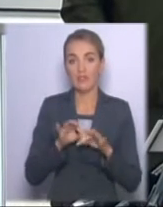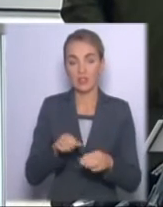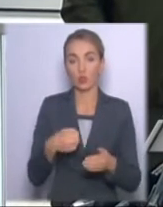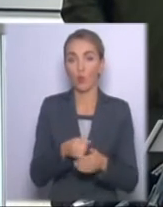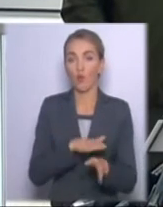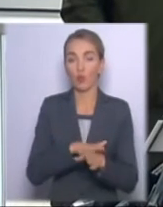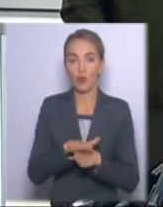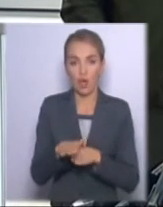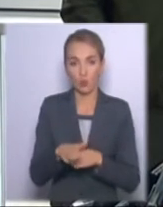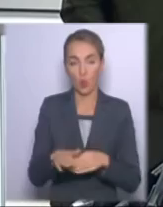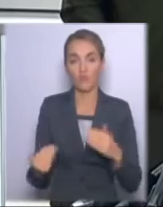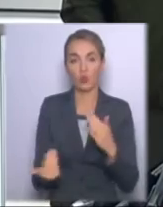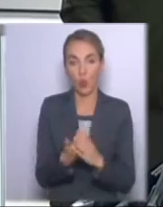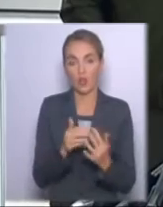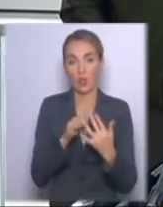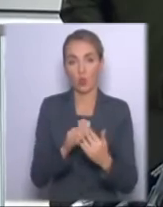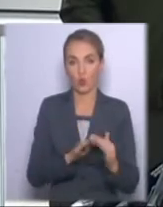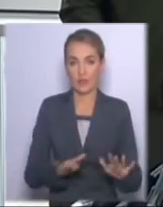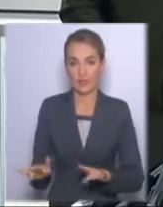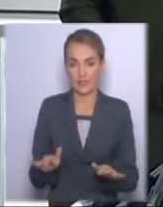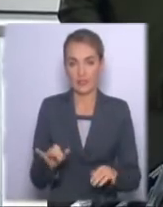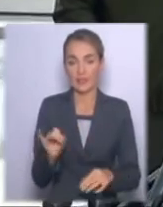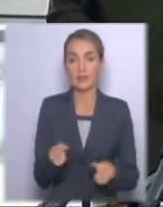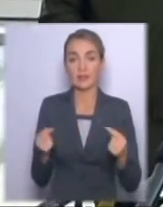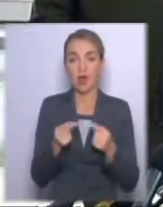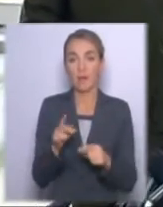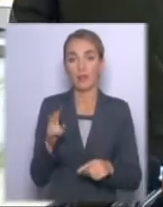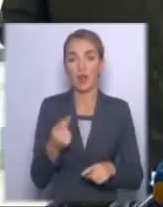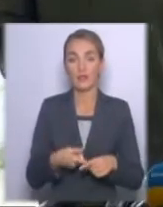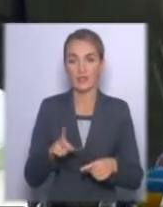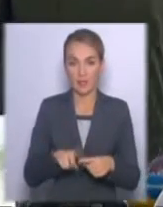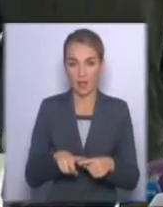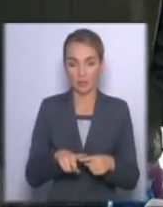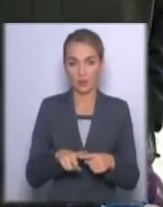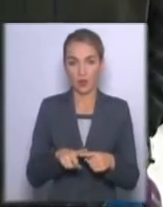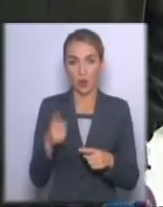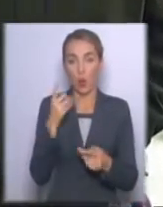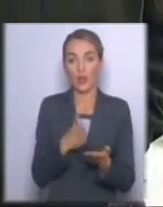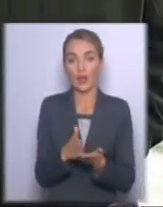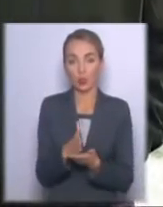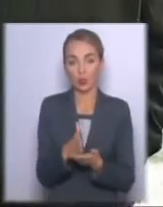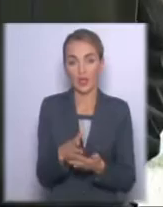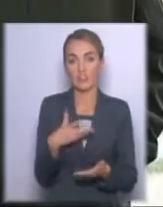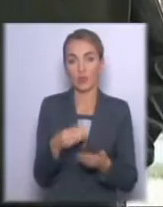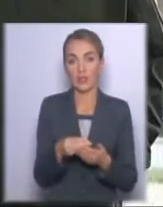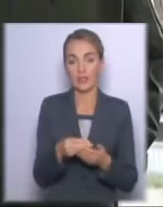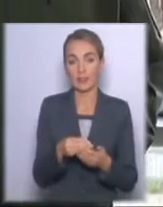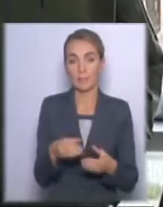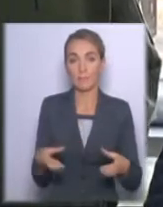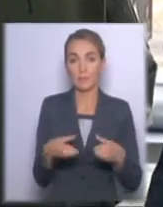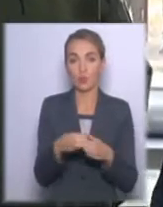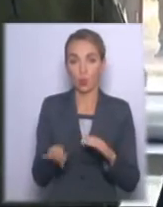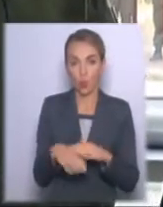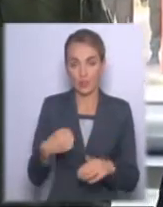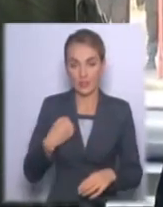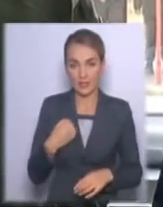повномасштабного відновлення бойових дій. І саме на це орієнтує свої підрозділи,